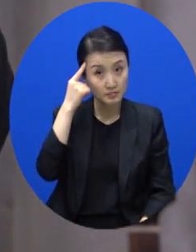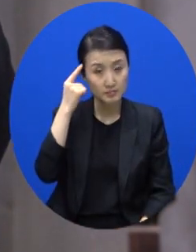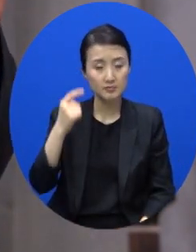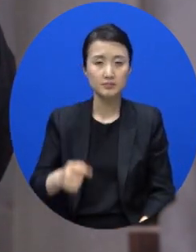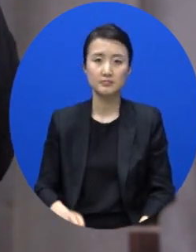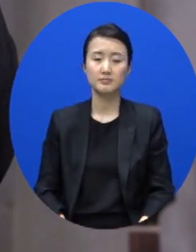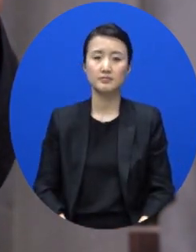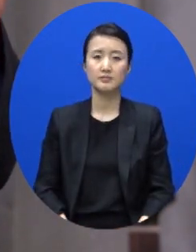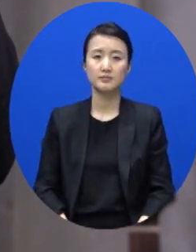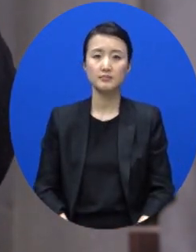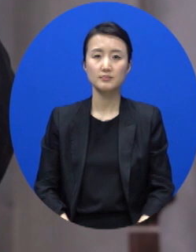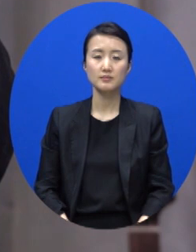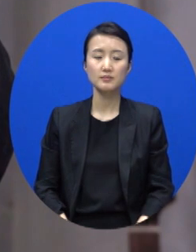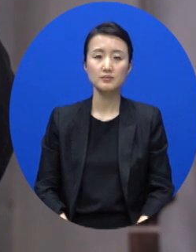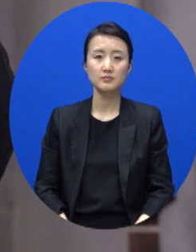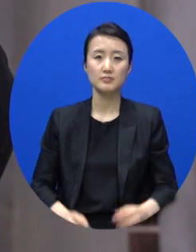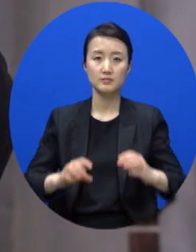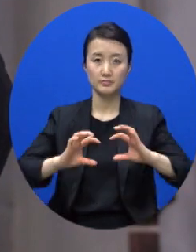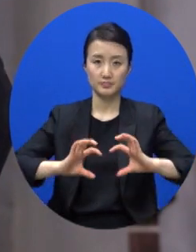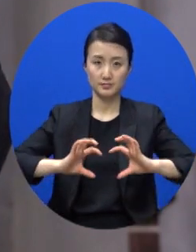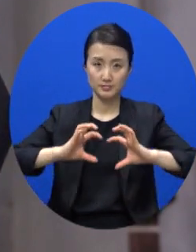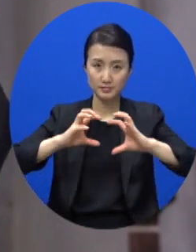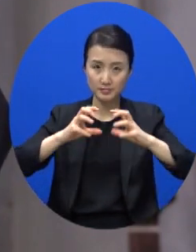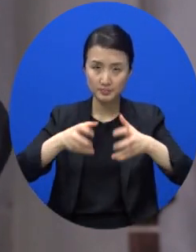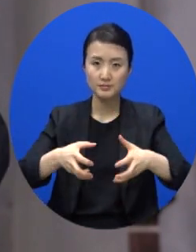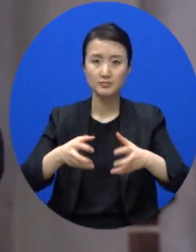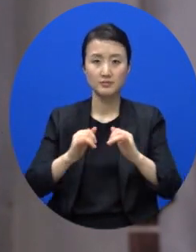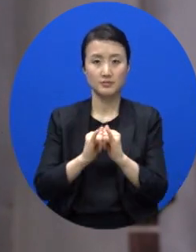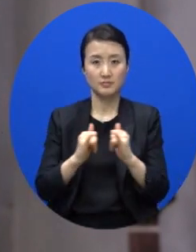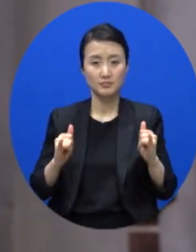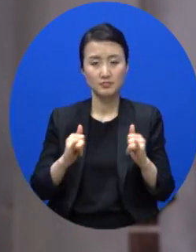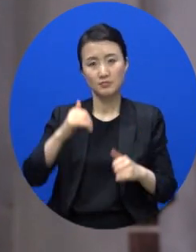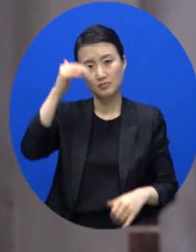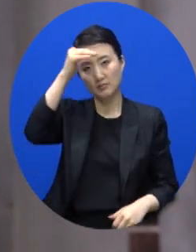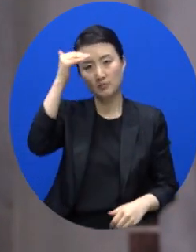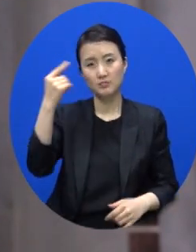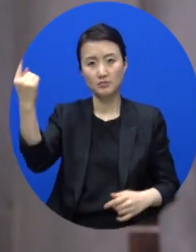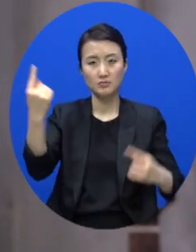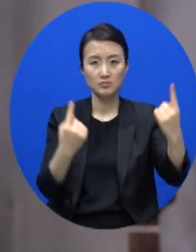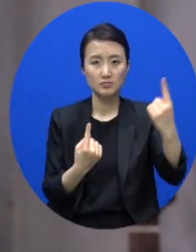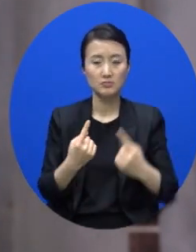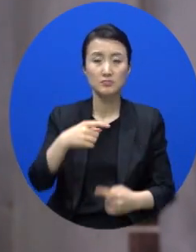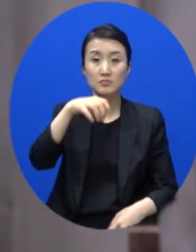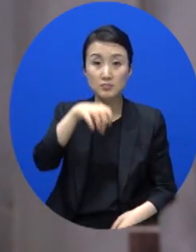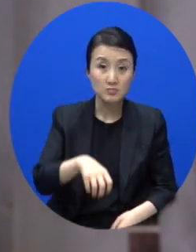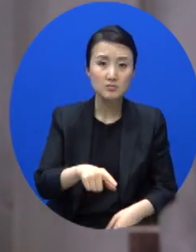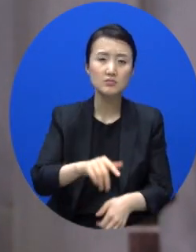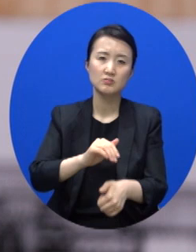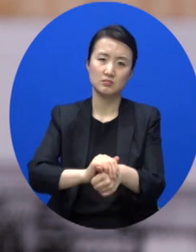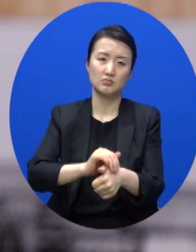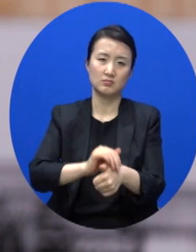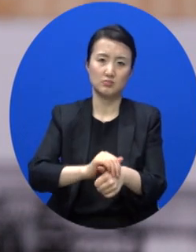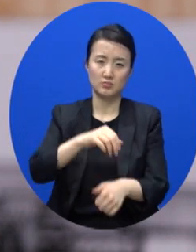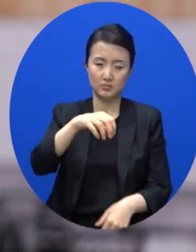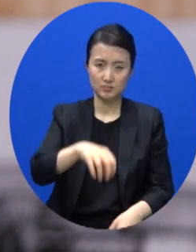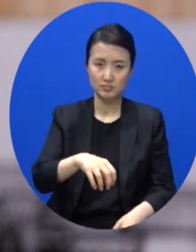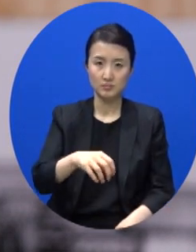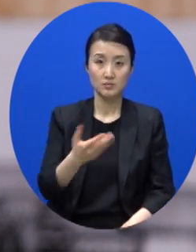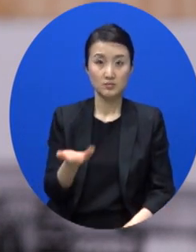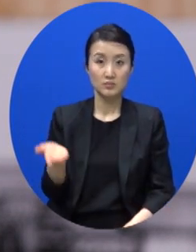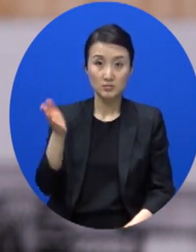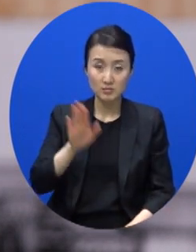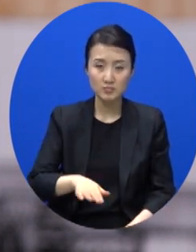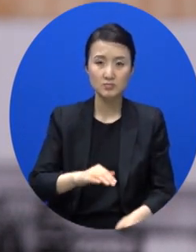모든 각국의 세계인들이 다 관광을 오고 국내인들이 다 관광을 오는데